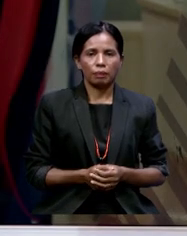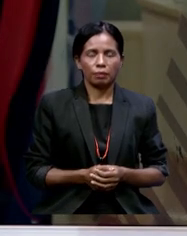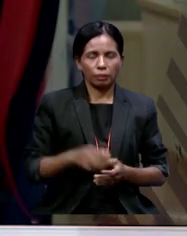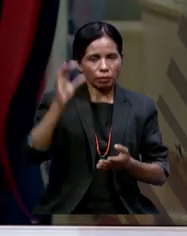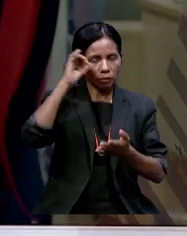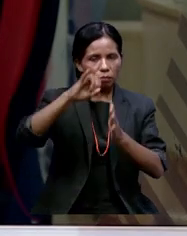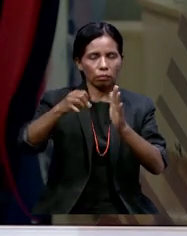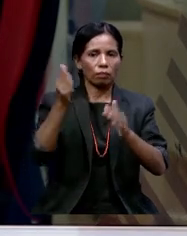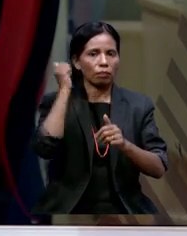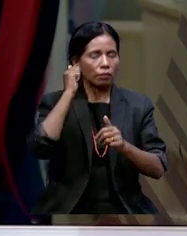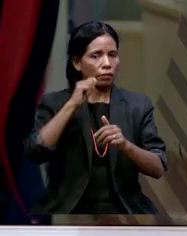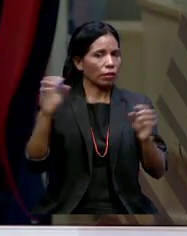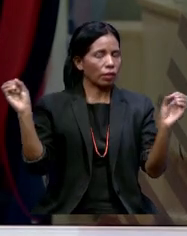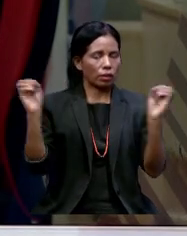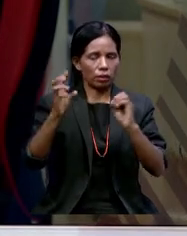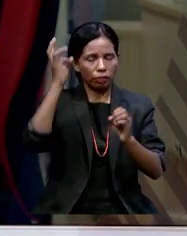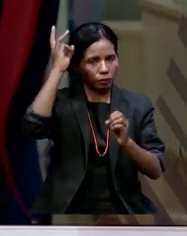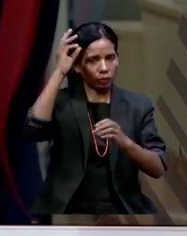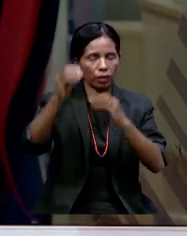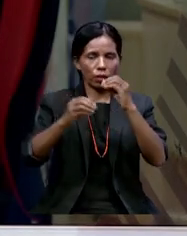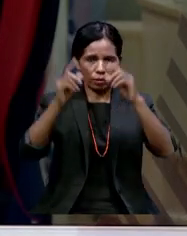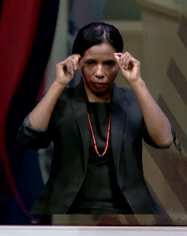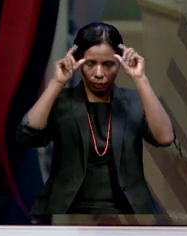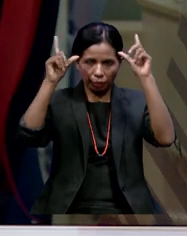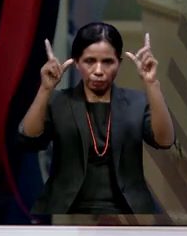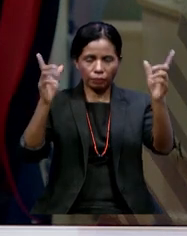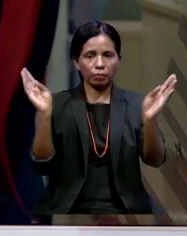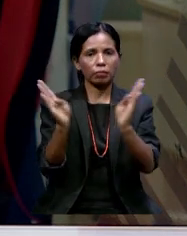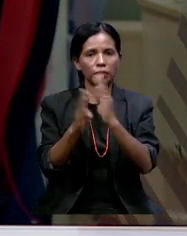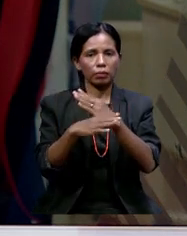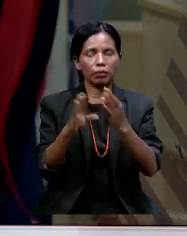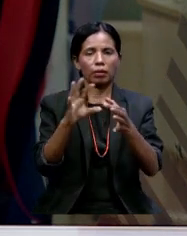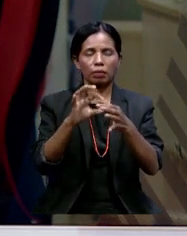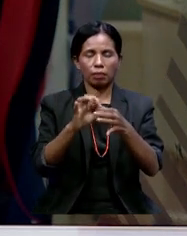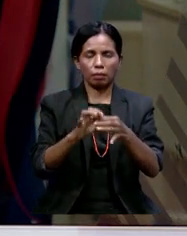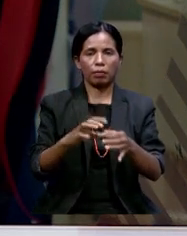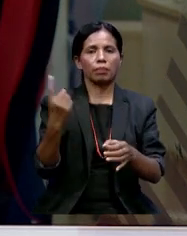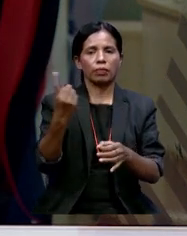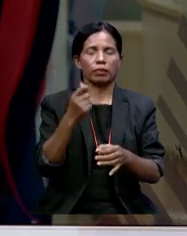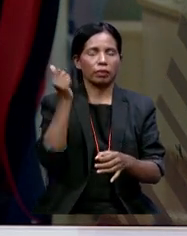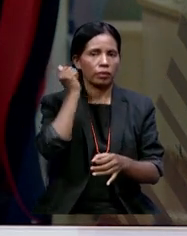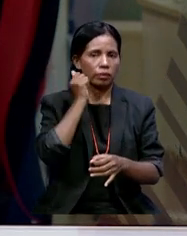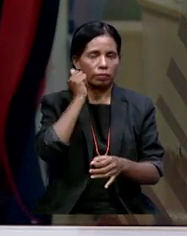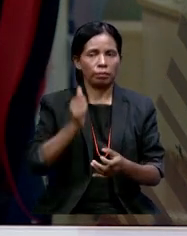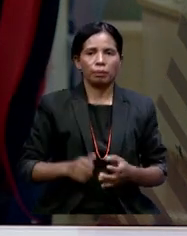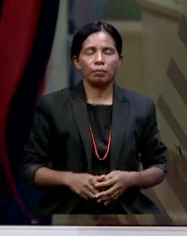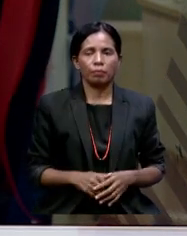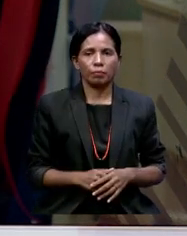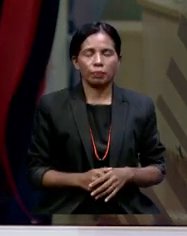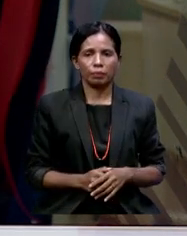Sekretaris Geral ASEAN leia dúvida quando Timor-Leste ato sai membro permanente ASEAN.